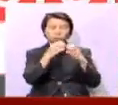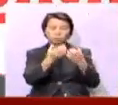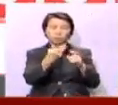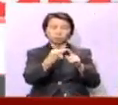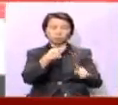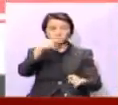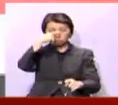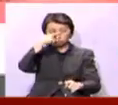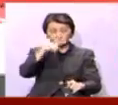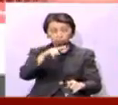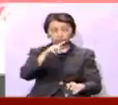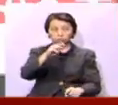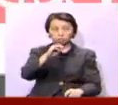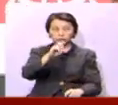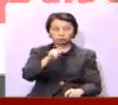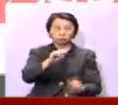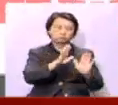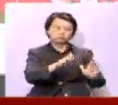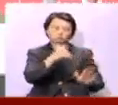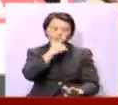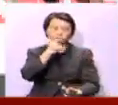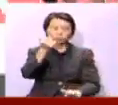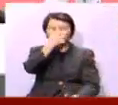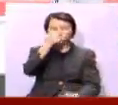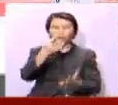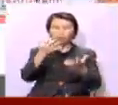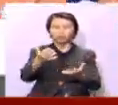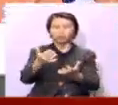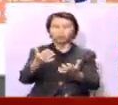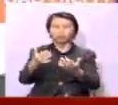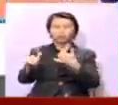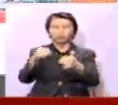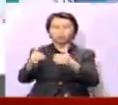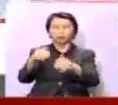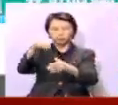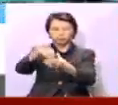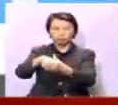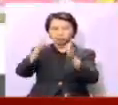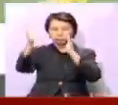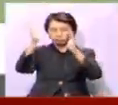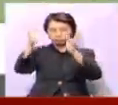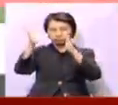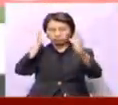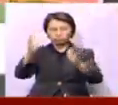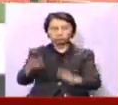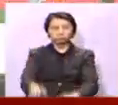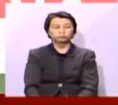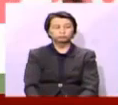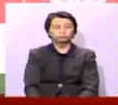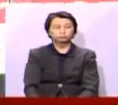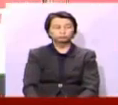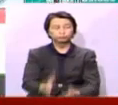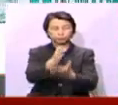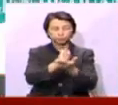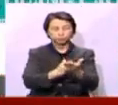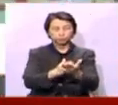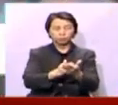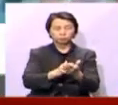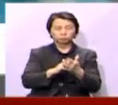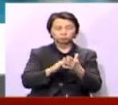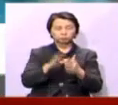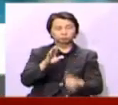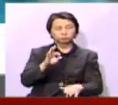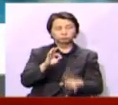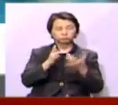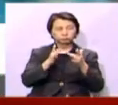dari Thailand, Muang Thong United semata-mata mahu beraksi di Malaysia. Beberapa laman sosial